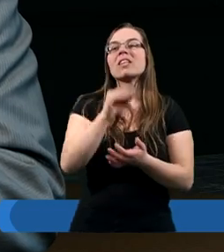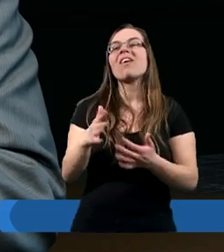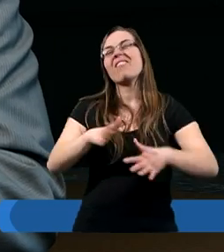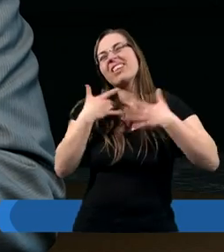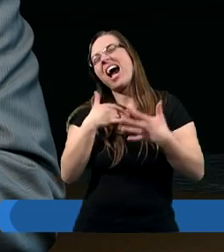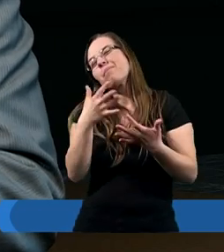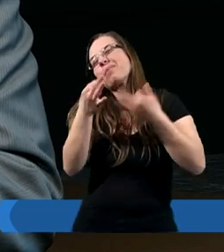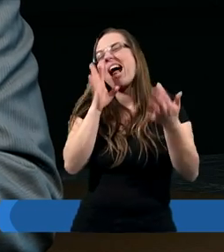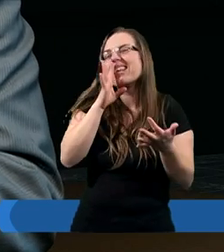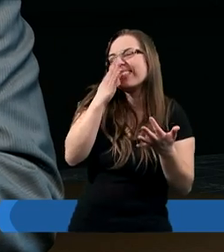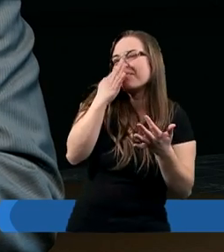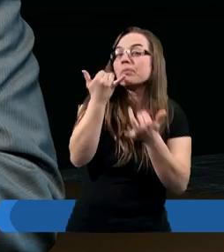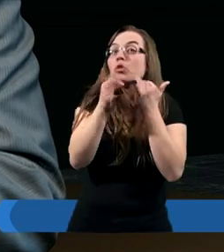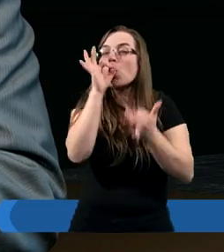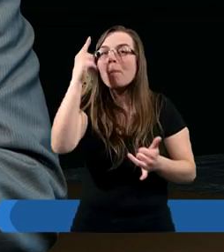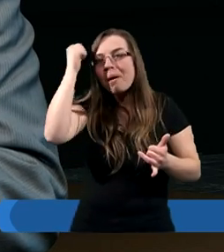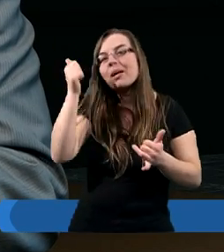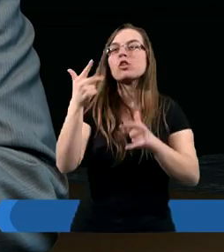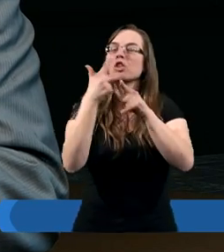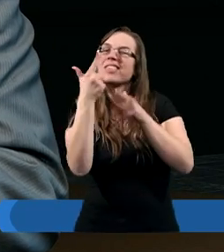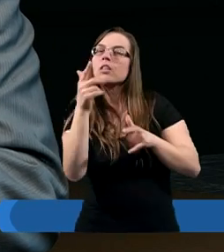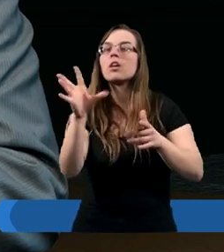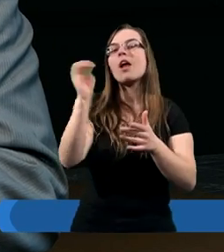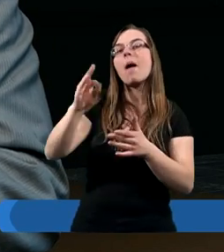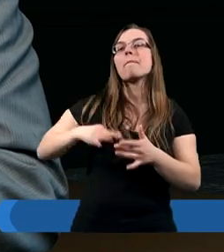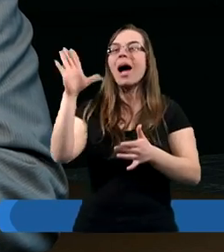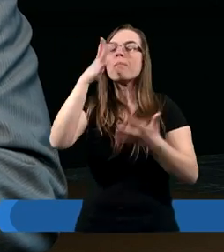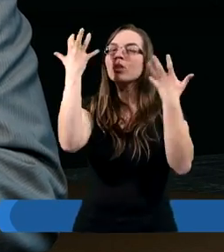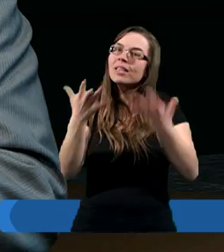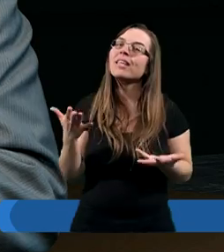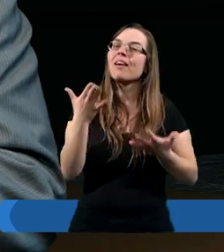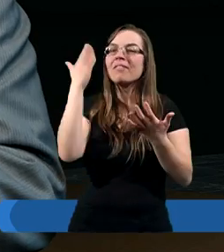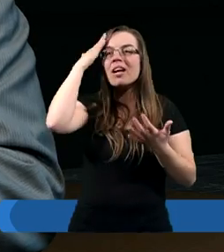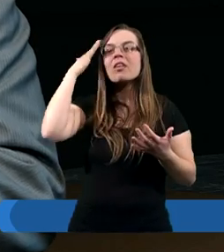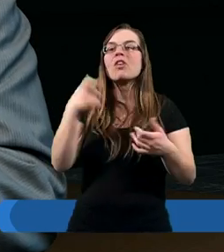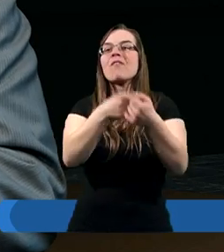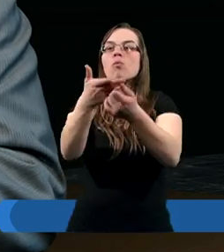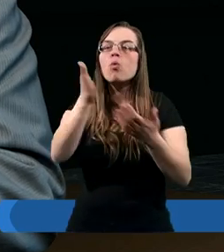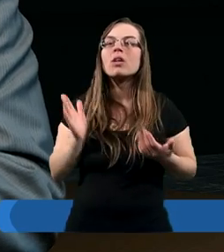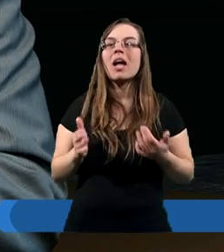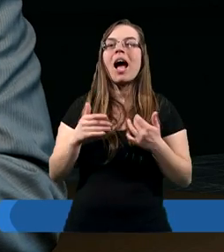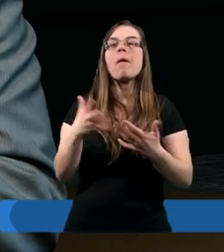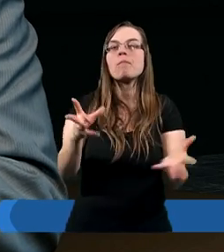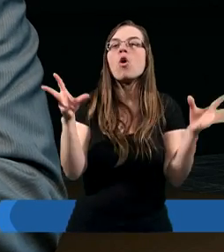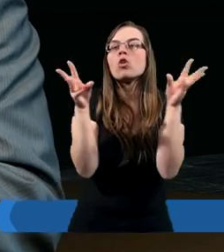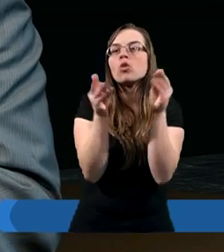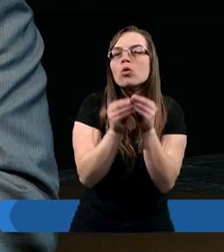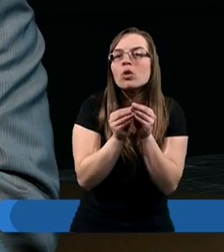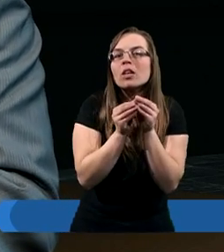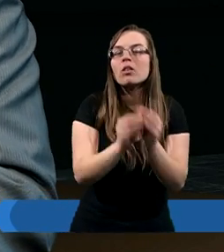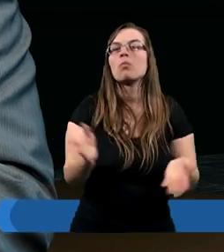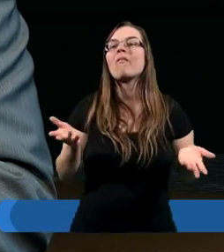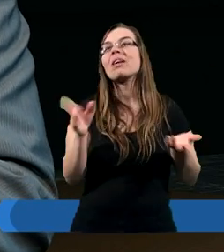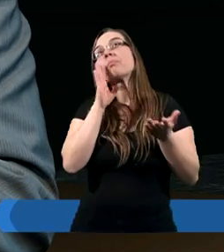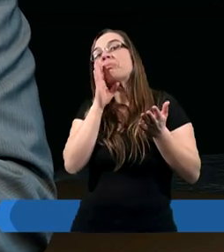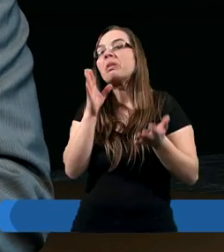bodajże 32, jeśli dobrze pamiętam, że Pan Bóg chce wywieść swój lud. Tam jest takie sformułowanie ze